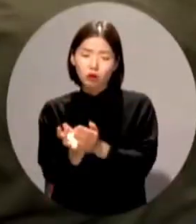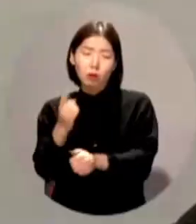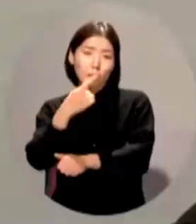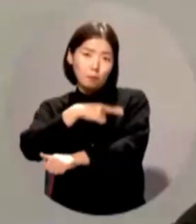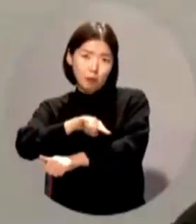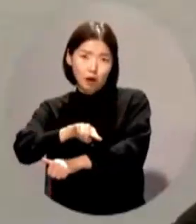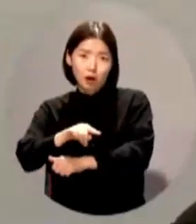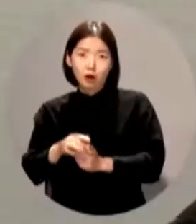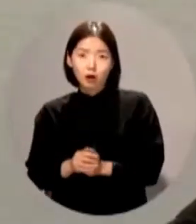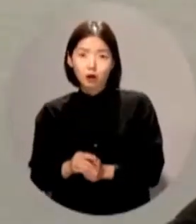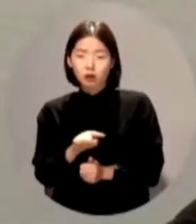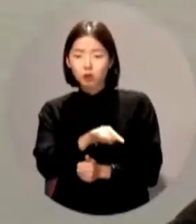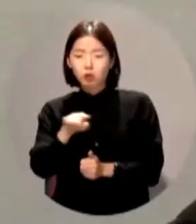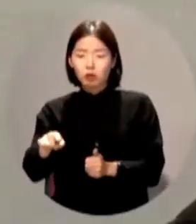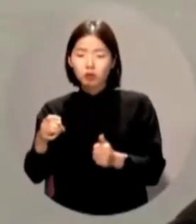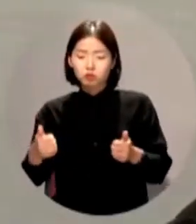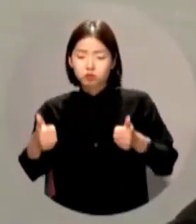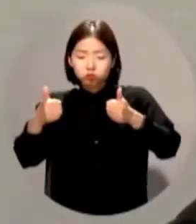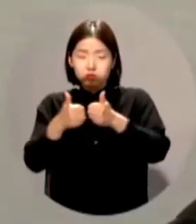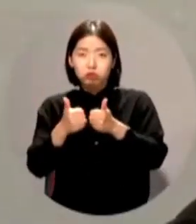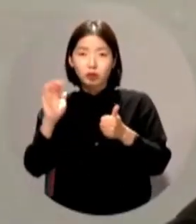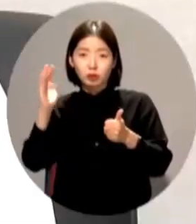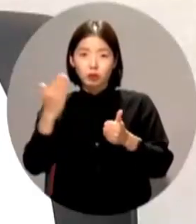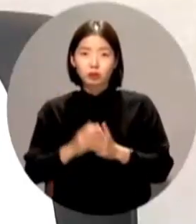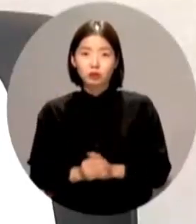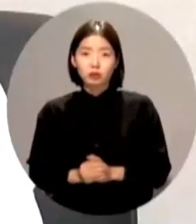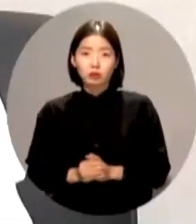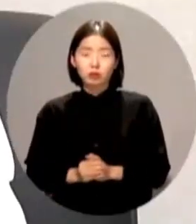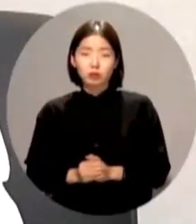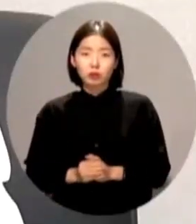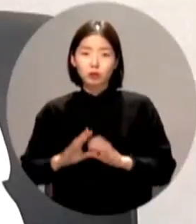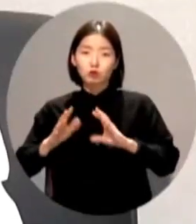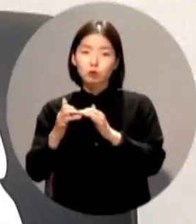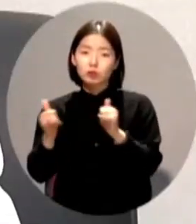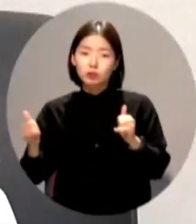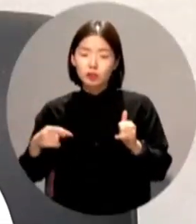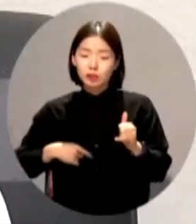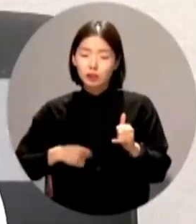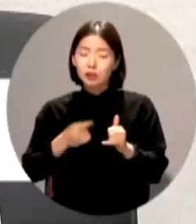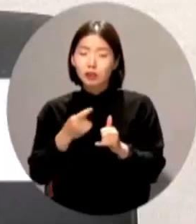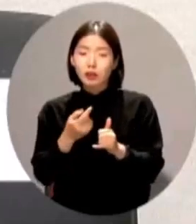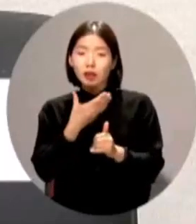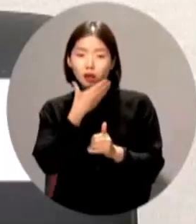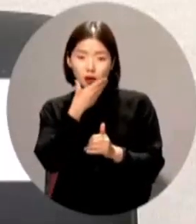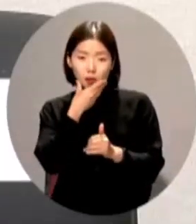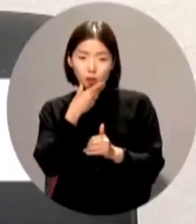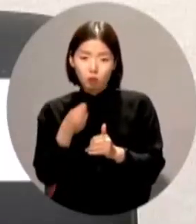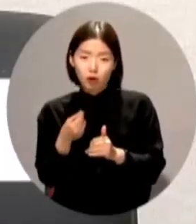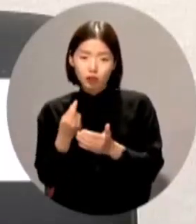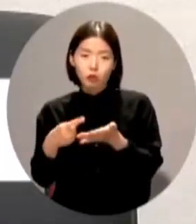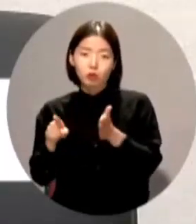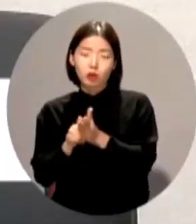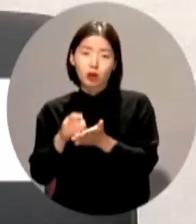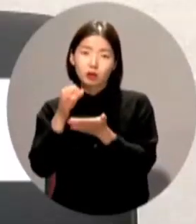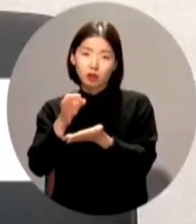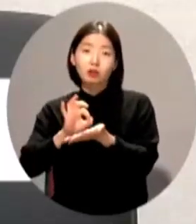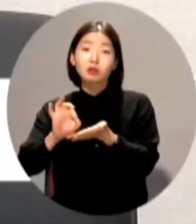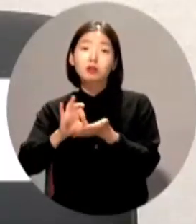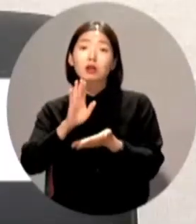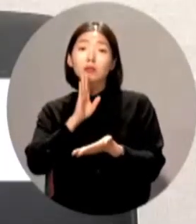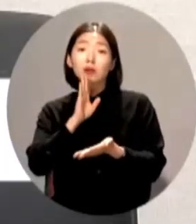후보는 그래서 회수에 진을 치고 있습니다 국민들이 행복하기 위한 예산이 c 이어져야